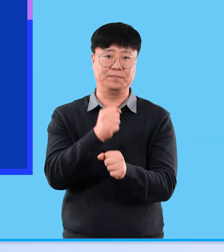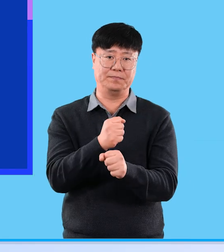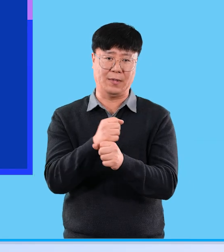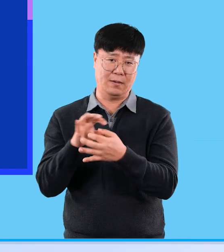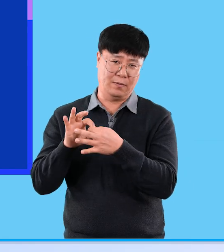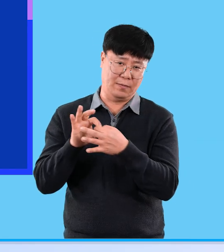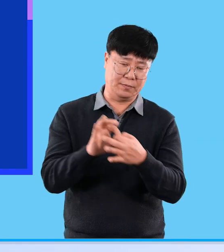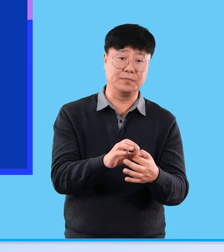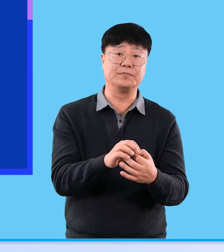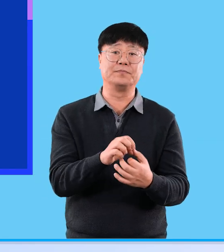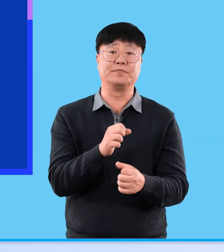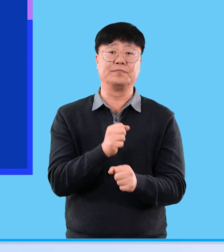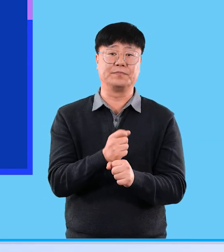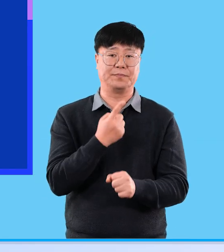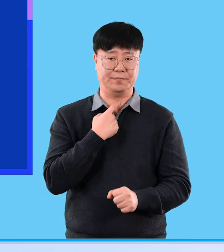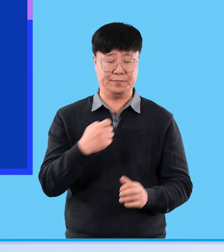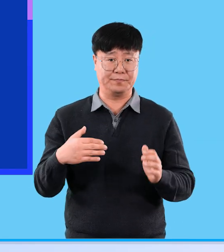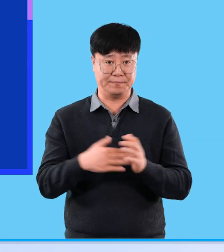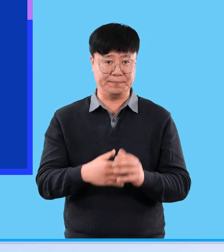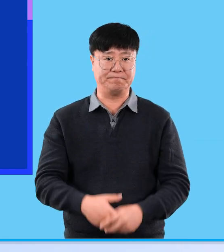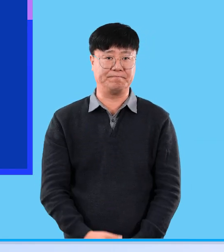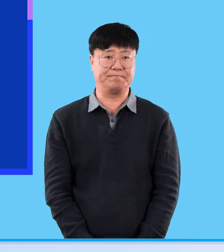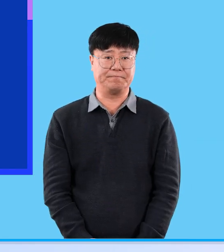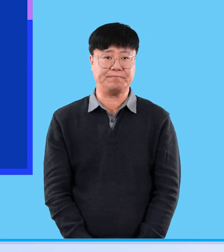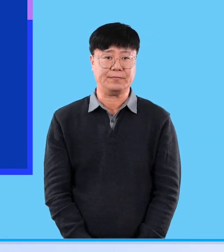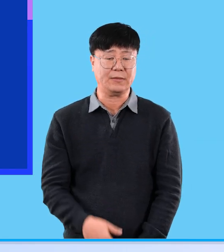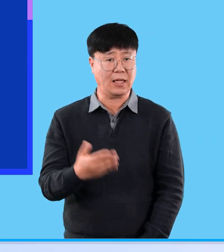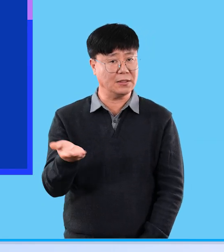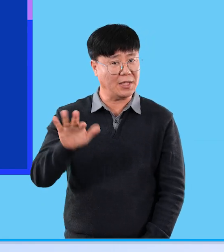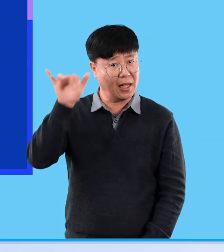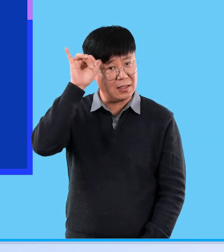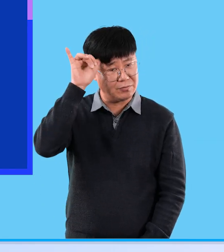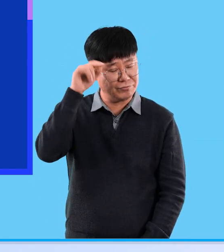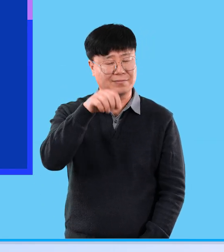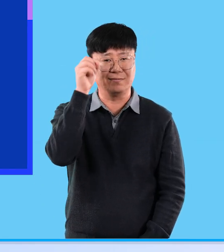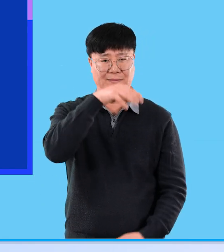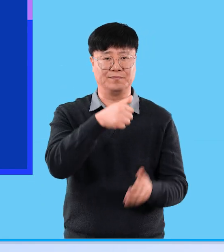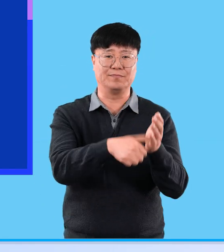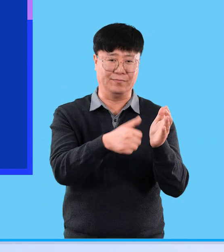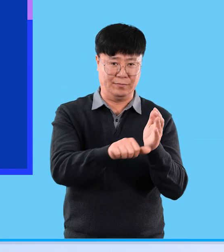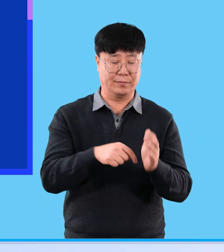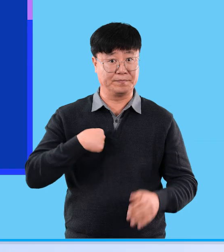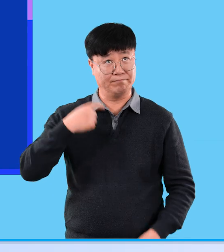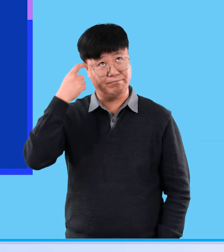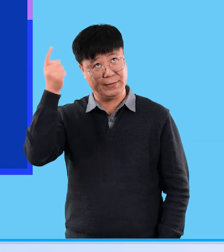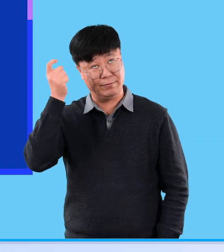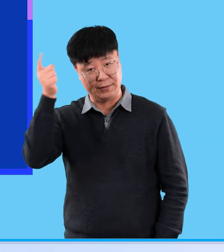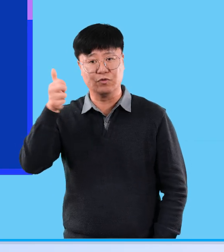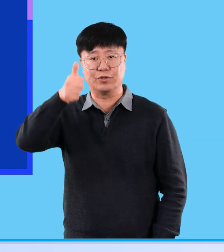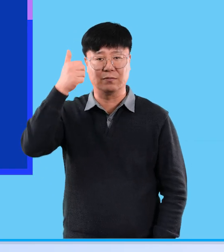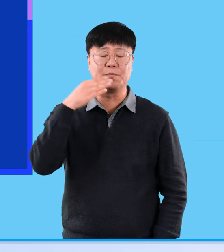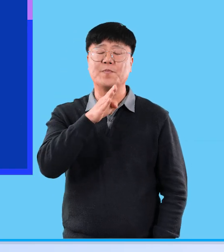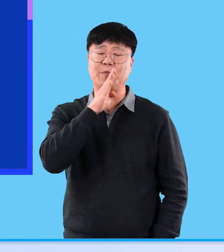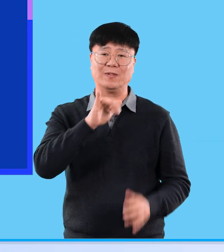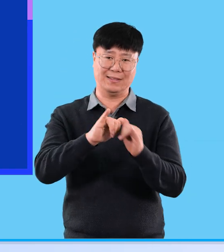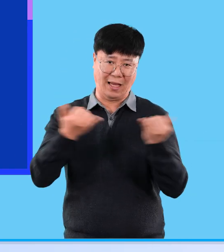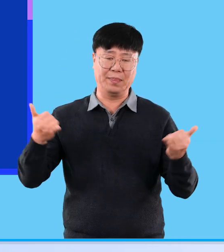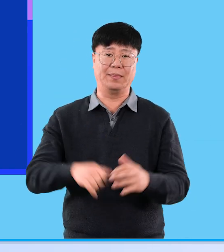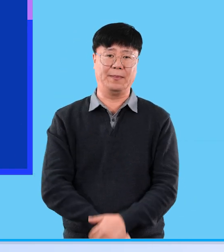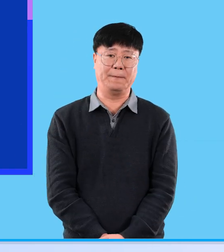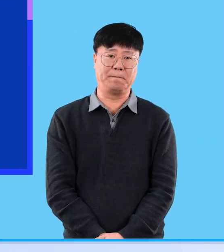계속 지속적으로 만들 수 있게 되었습니다. 하지만 AI는 도구일 뿐 창작의 주인은